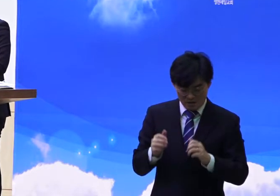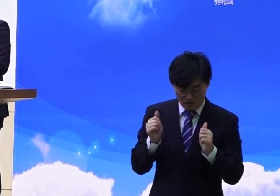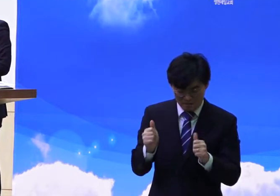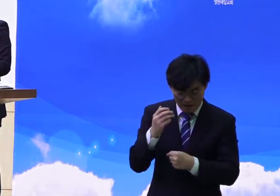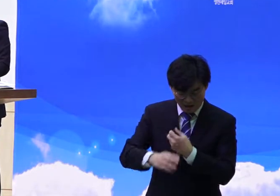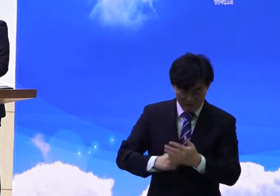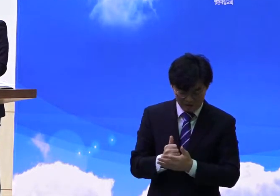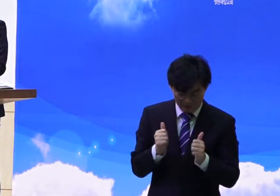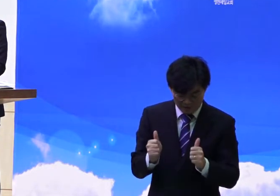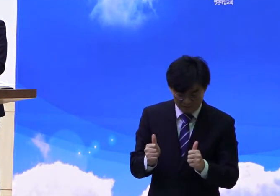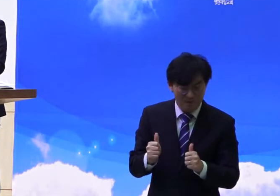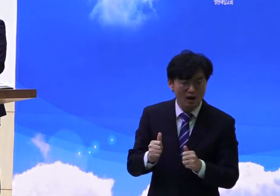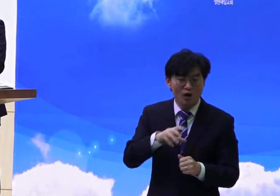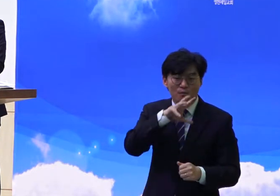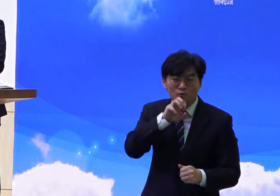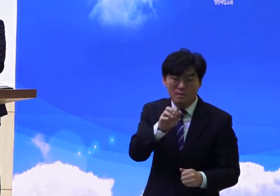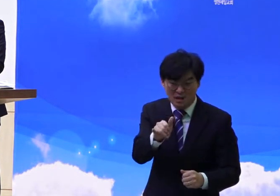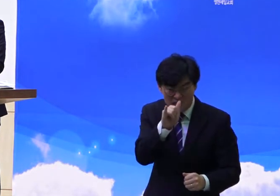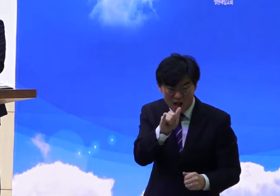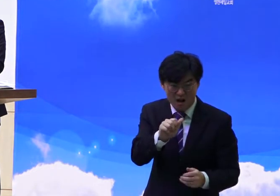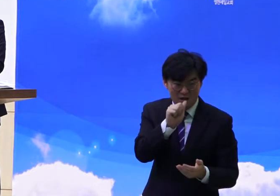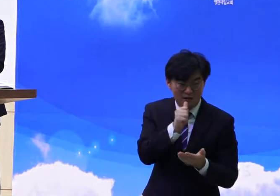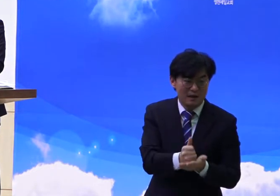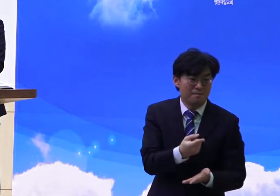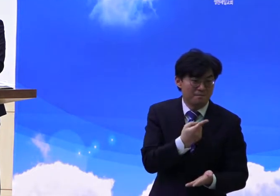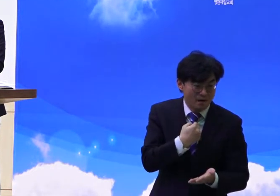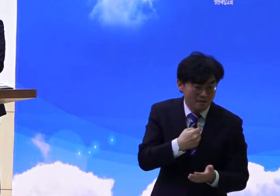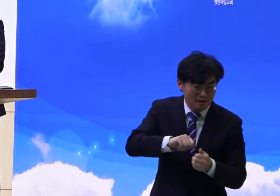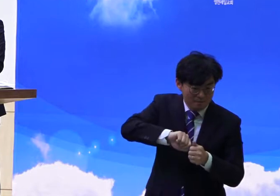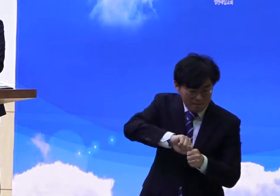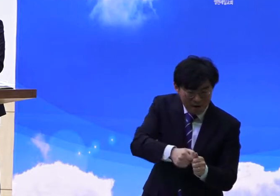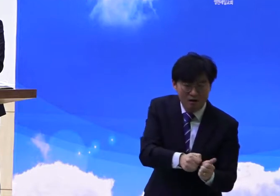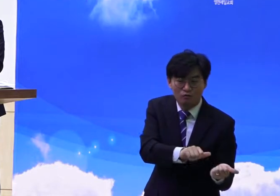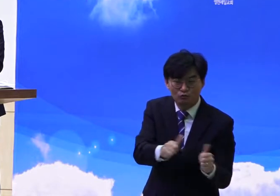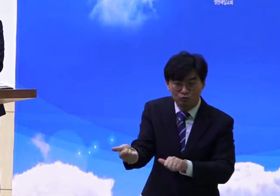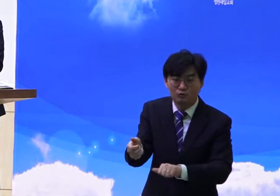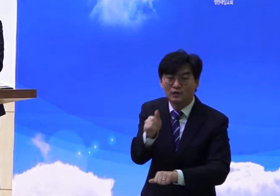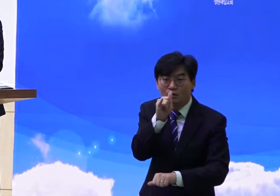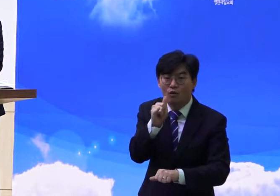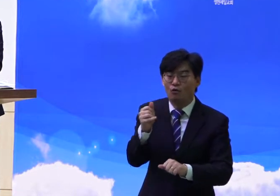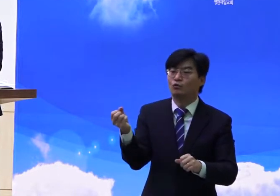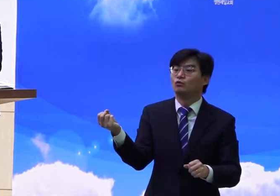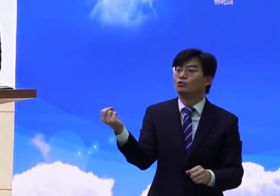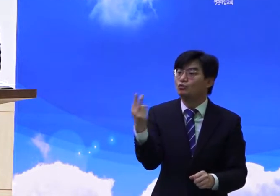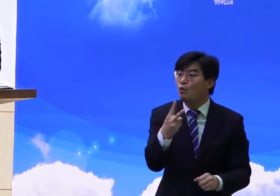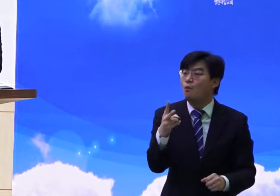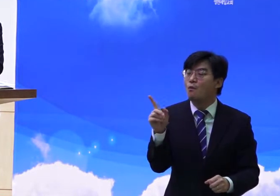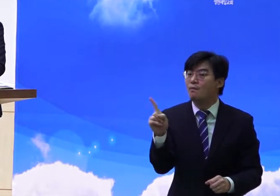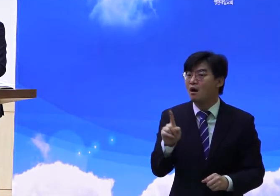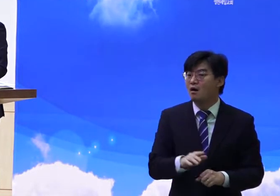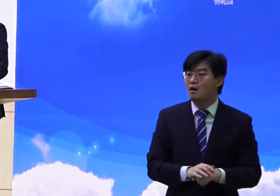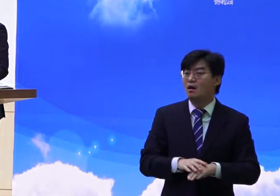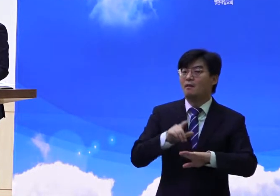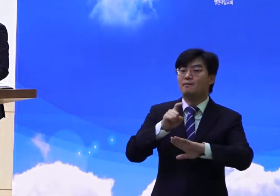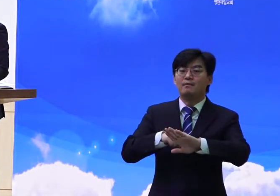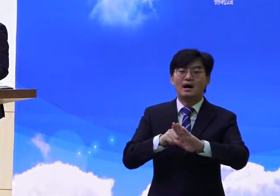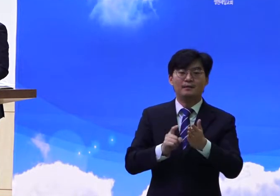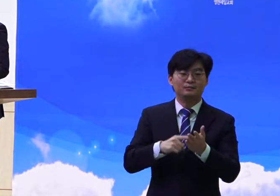동시에 마음이 상함, 정말 어찌할 수 없는, 참을 수 없는 그런 마음